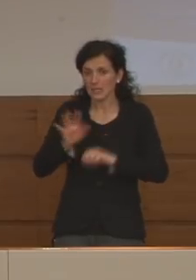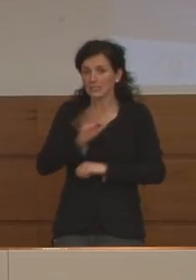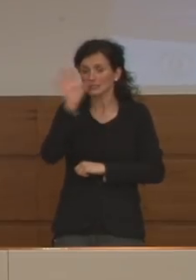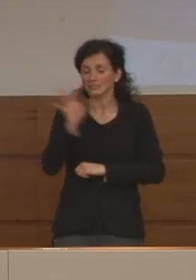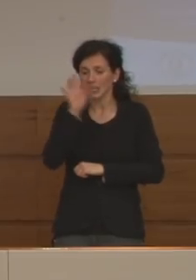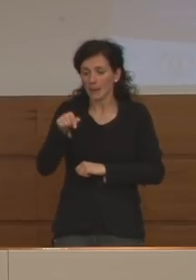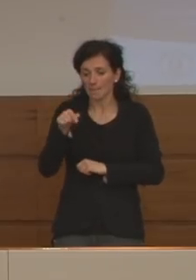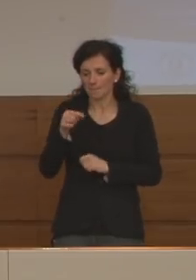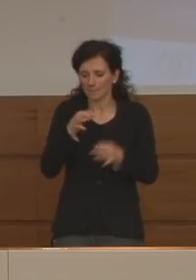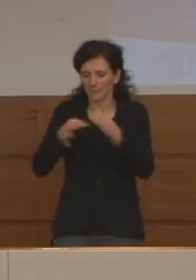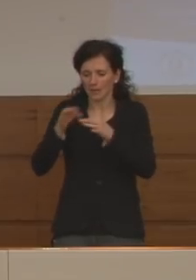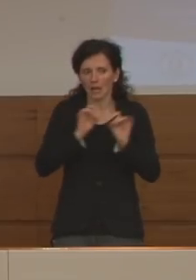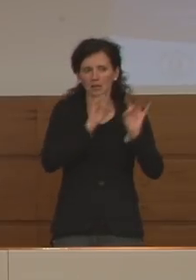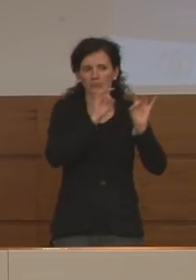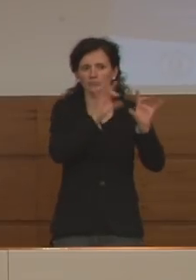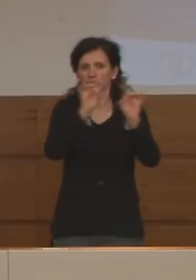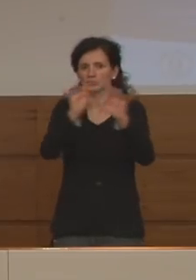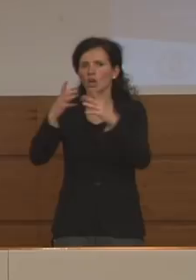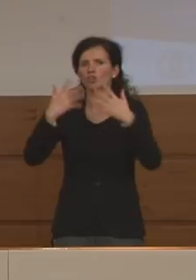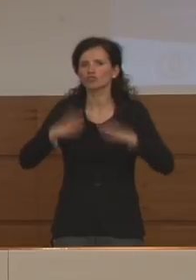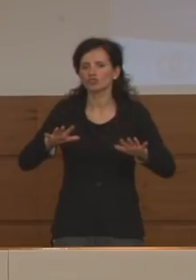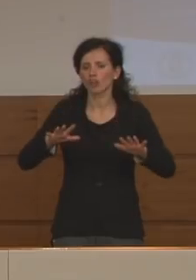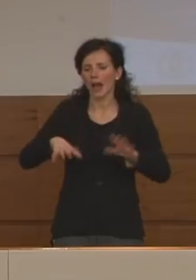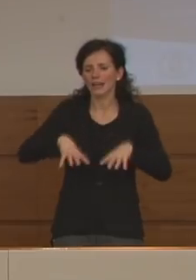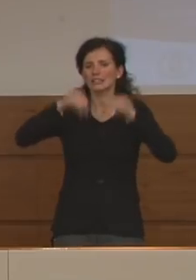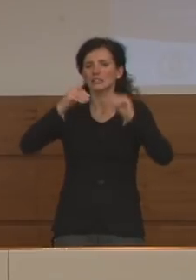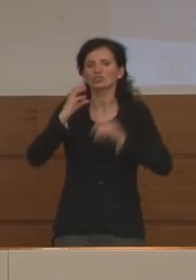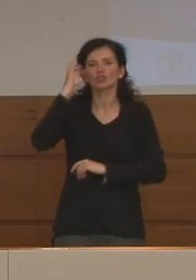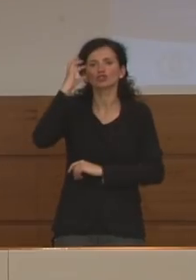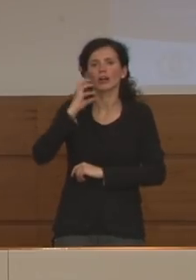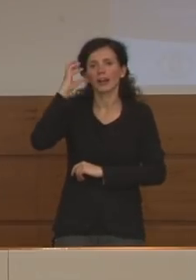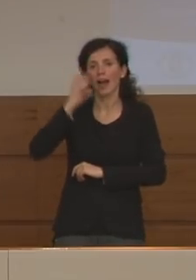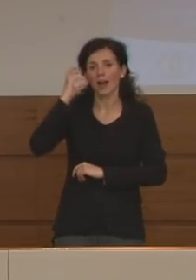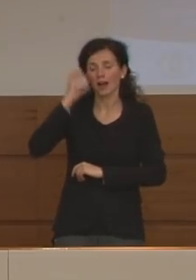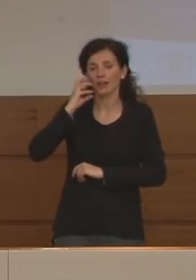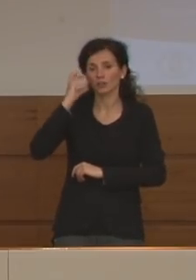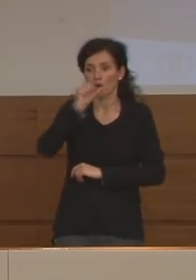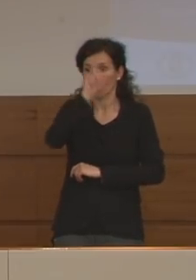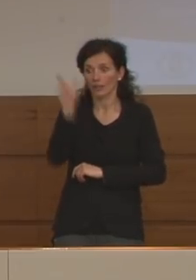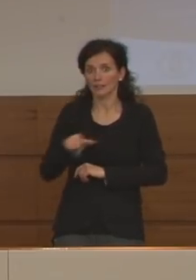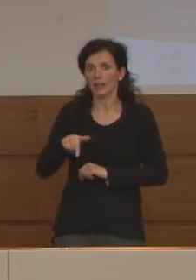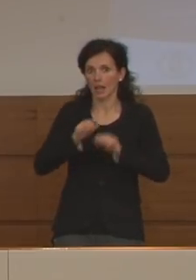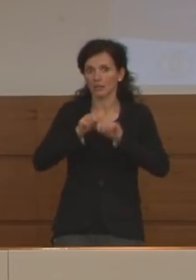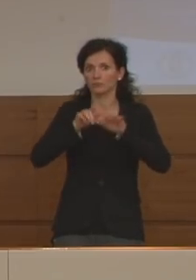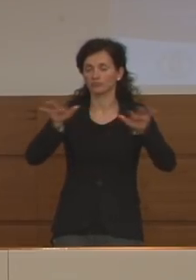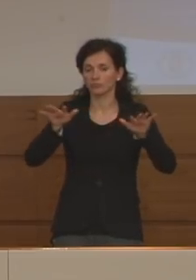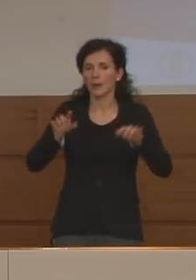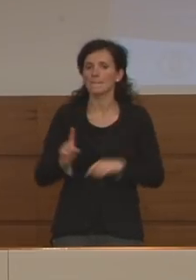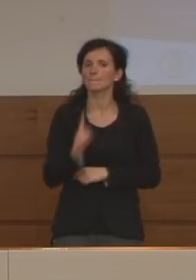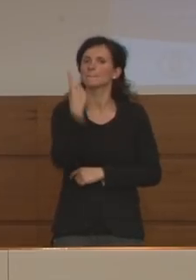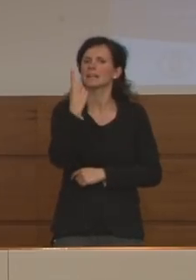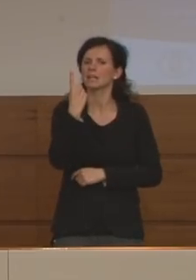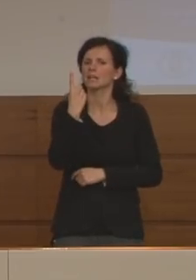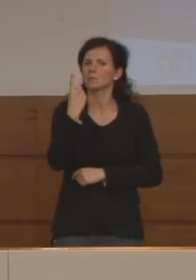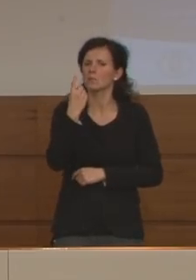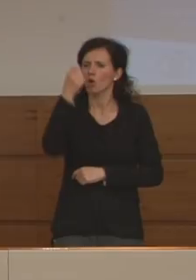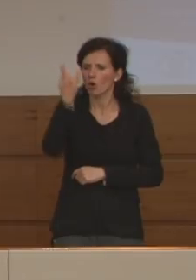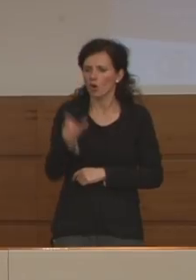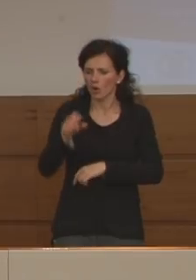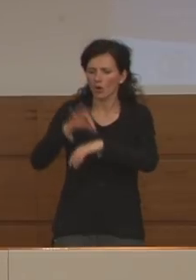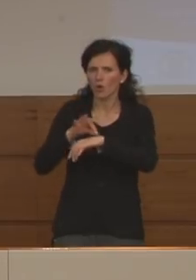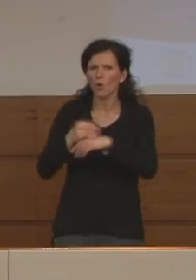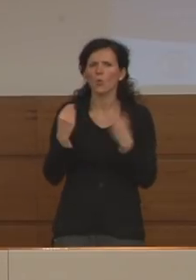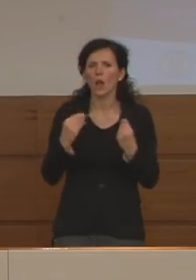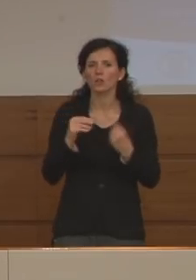italia i primi giorni di gennaio e abbiamo avuto il primo caso in asti kato il 20 di febbraio